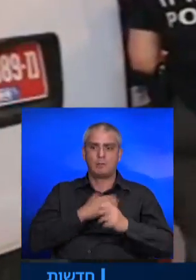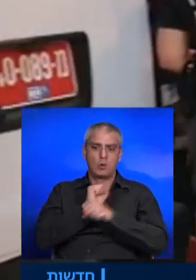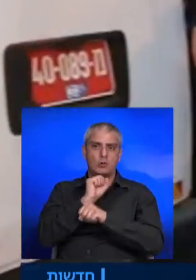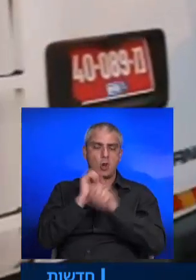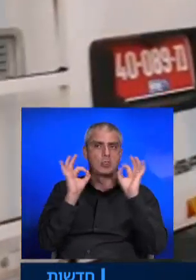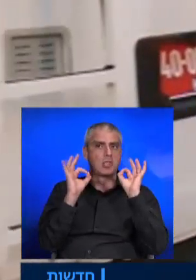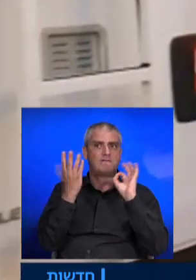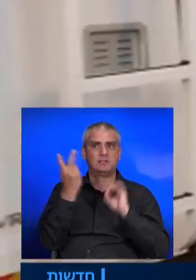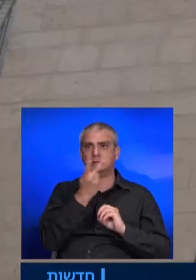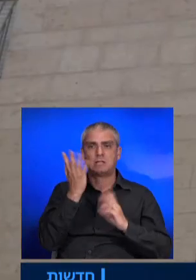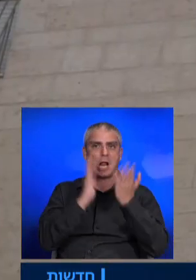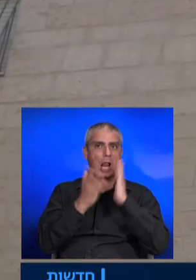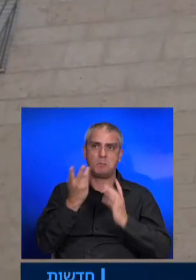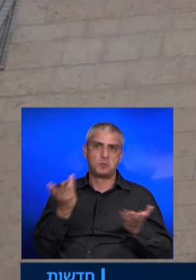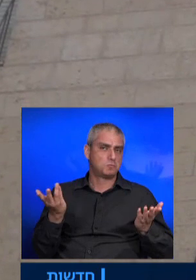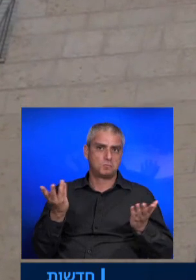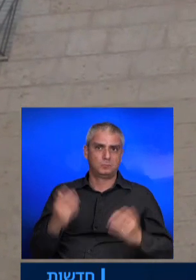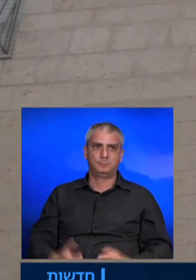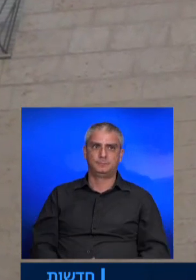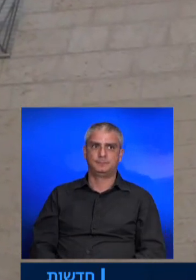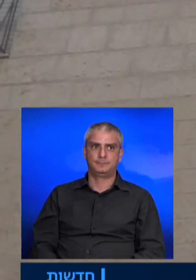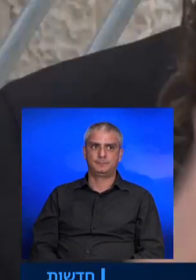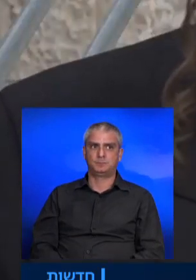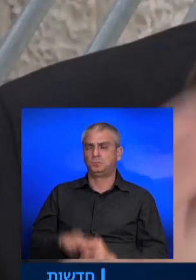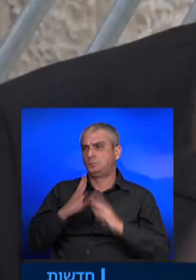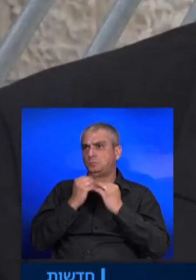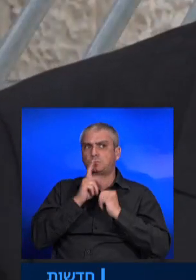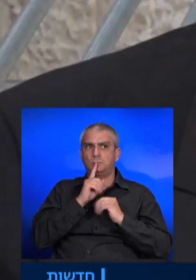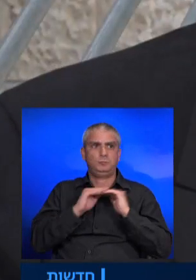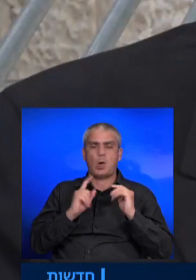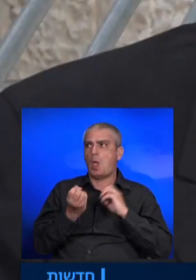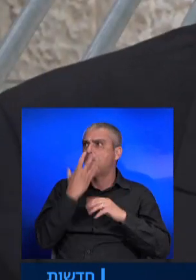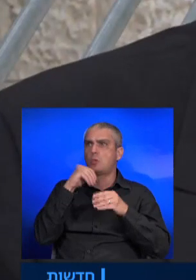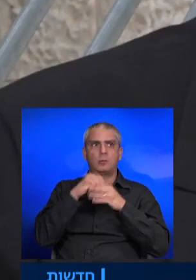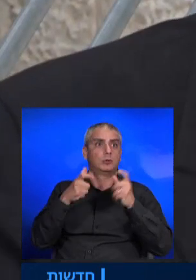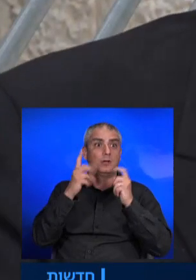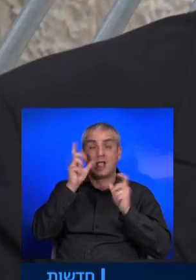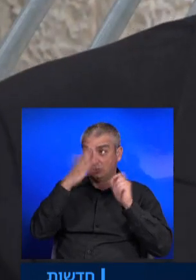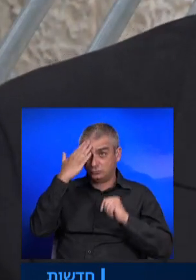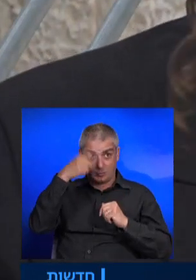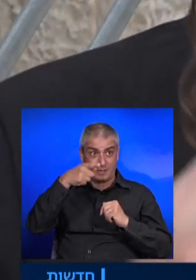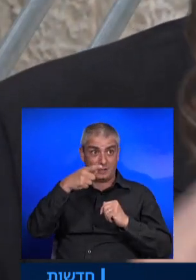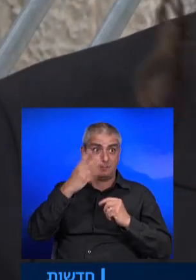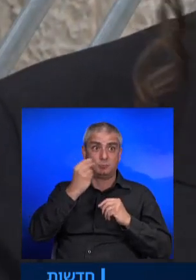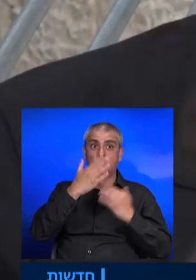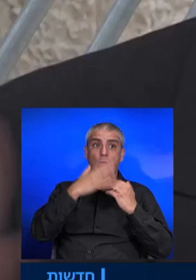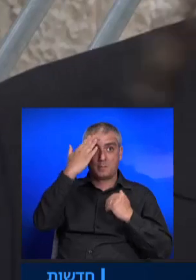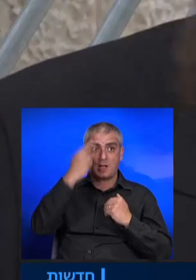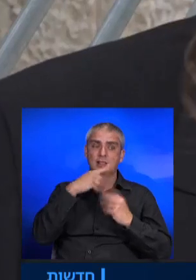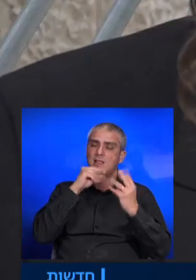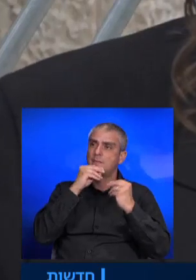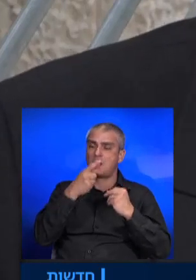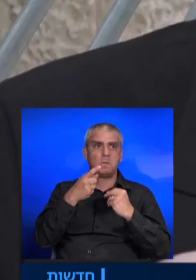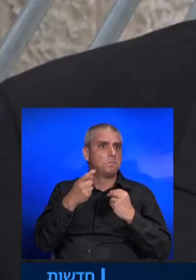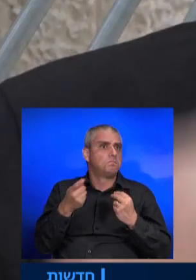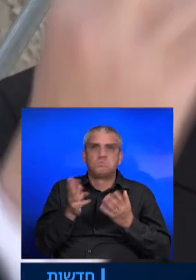אלימות בין בני הזוג. הם היו משפחה מאוד שקטה, הם לא בלטו בבניין. אנשים שכן מכירים, שהיא אמרה שדיברה עם מישהו שמכיר, מכירה אותם, לא היה נראה, לא היה